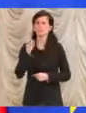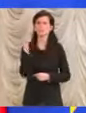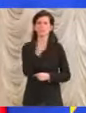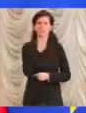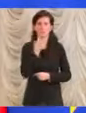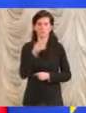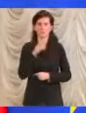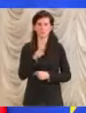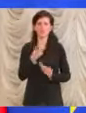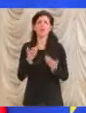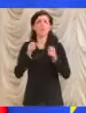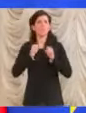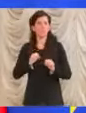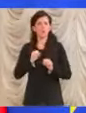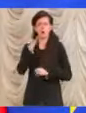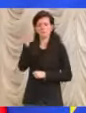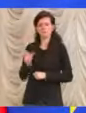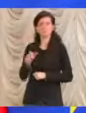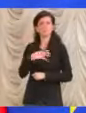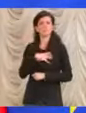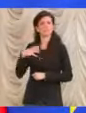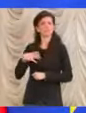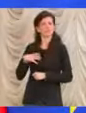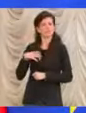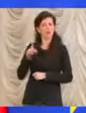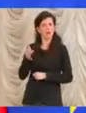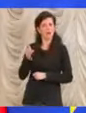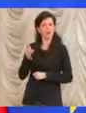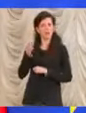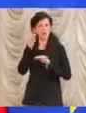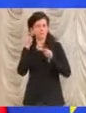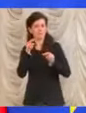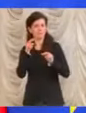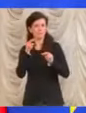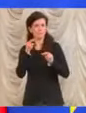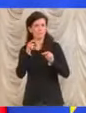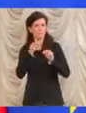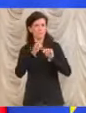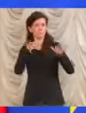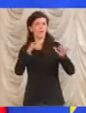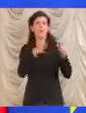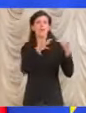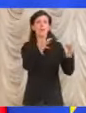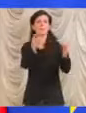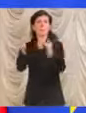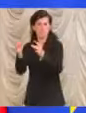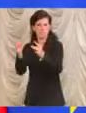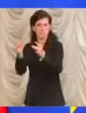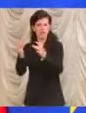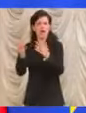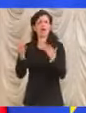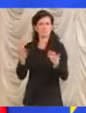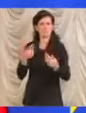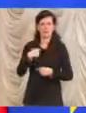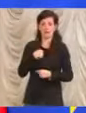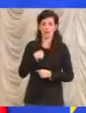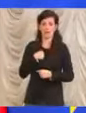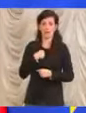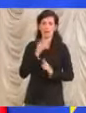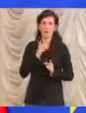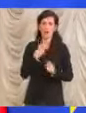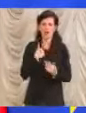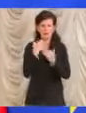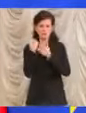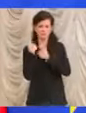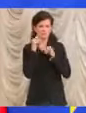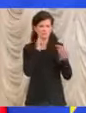possibilità che uno scienziato ottenga d'acconto l'aspetto epidemiologiche di esclusiva io devo tener conto anche di tutti gli